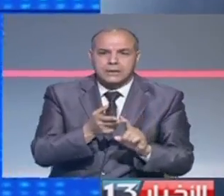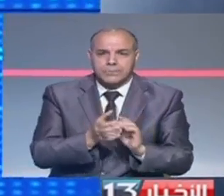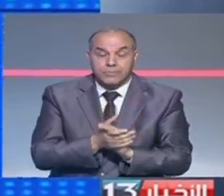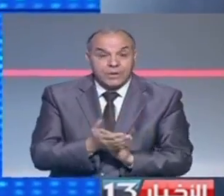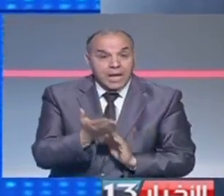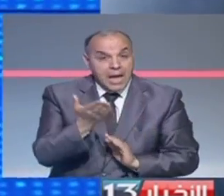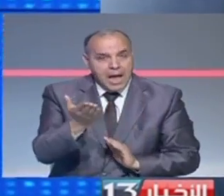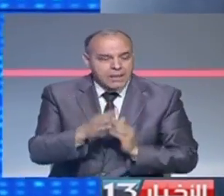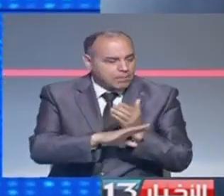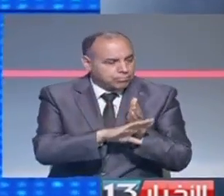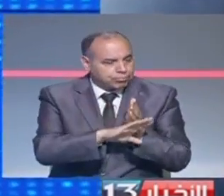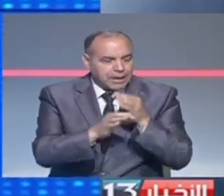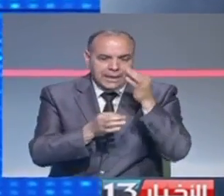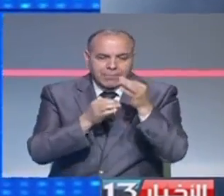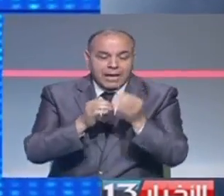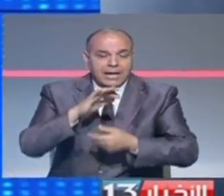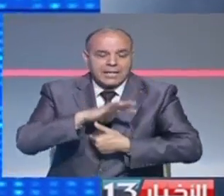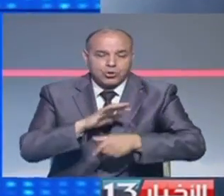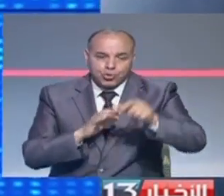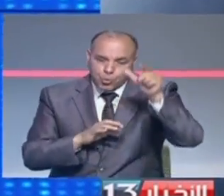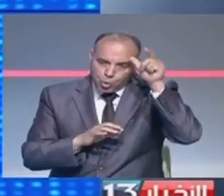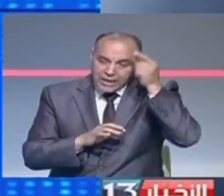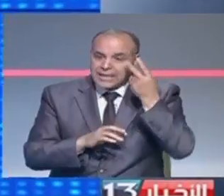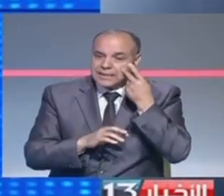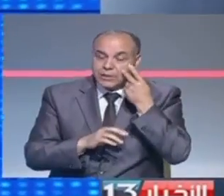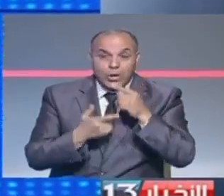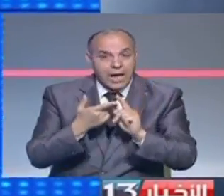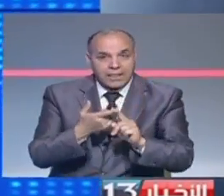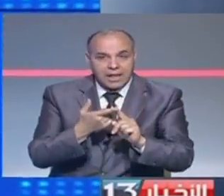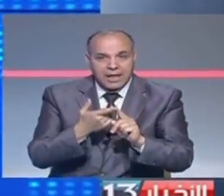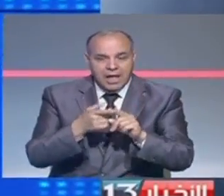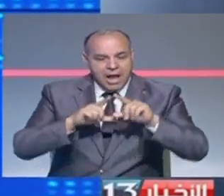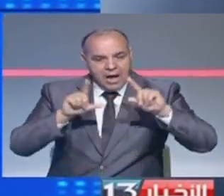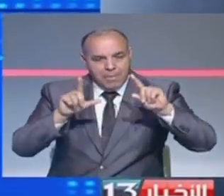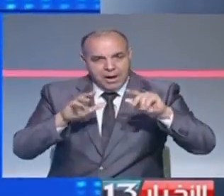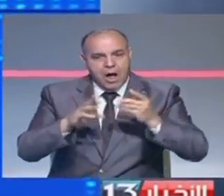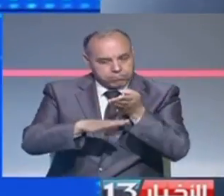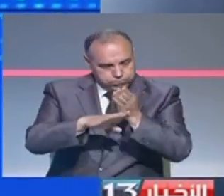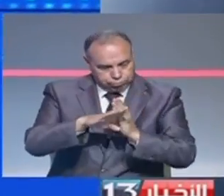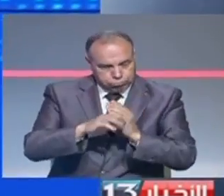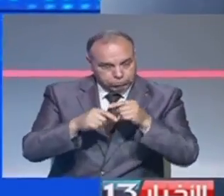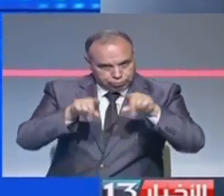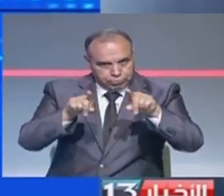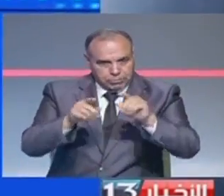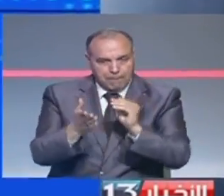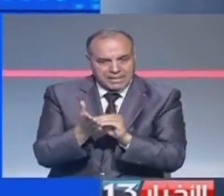وسنوافيكم ا بكلمه رئيس الجمهوريه قيس الصعيد في هذه النشره حال جاهزيتها